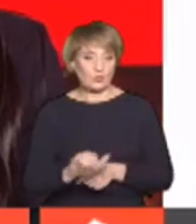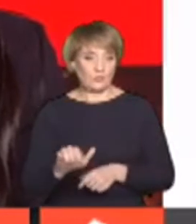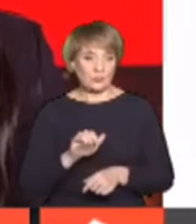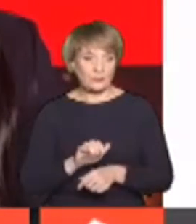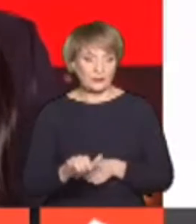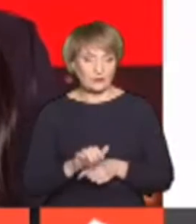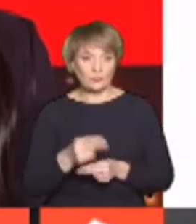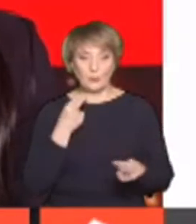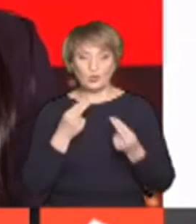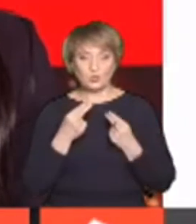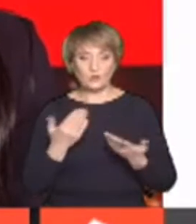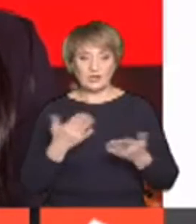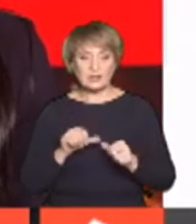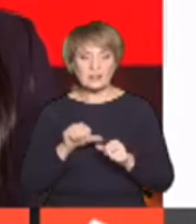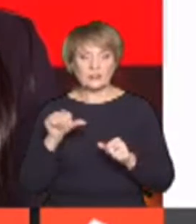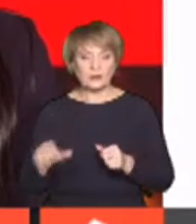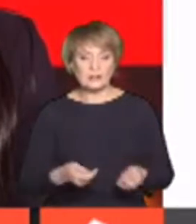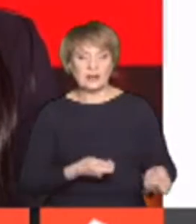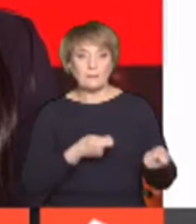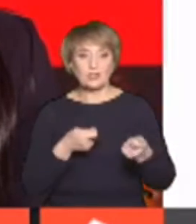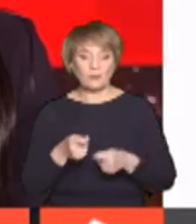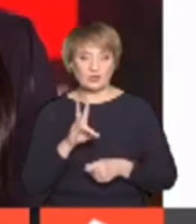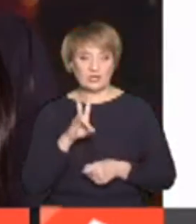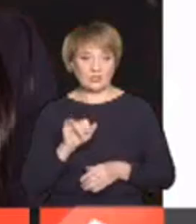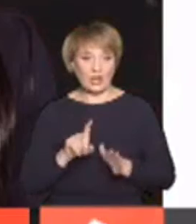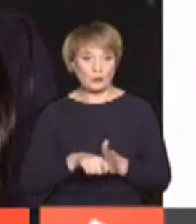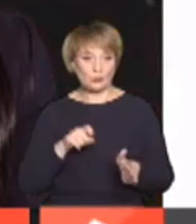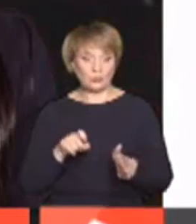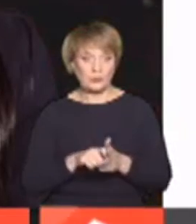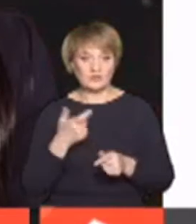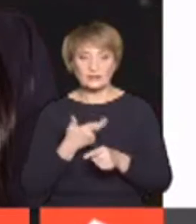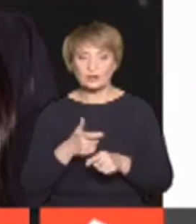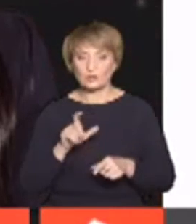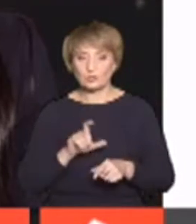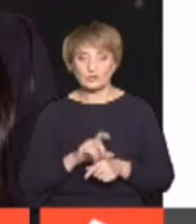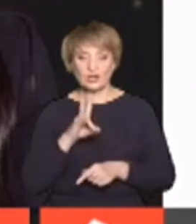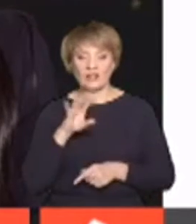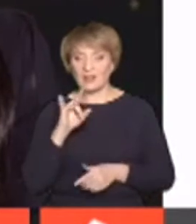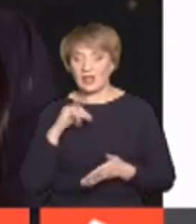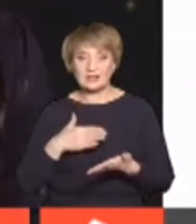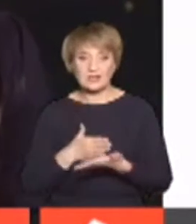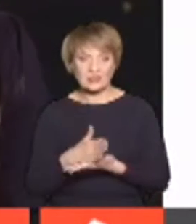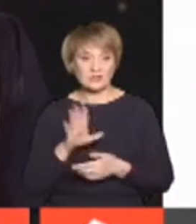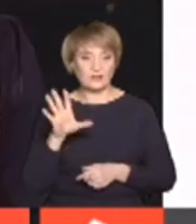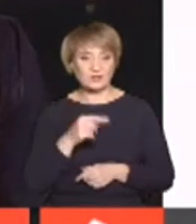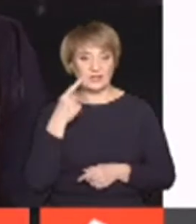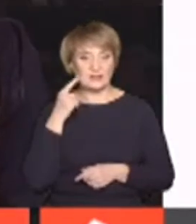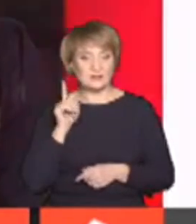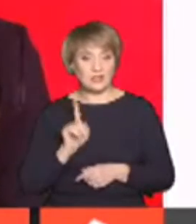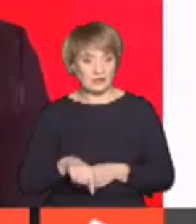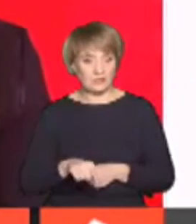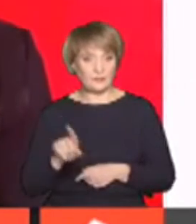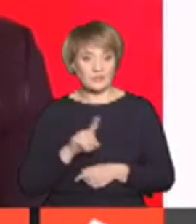виробництва, продуктові, які, зокрема, надходять на Донбас, вони дуже неякісні. Про це всі знають, що вони всі там,